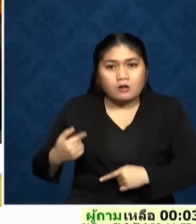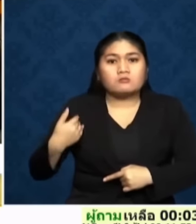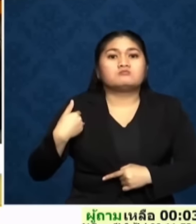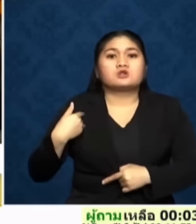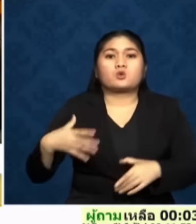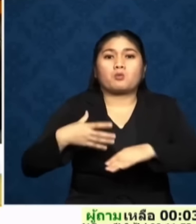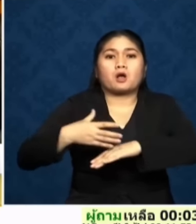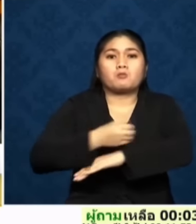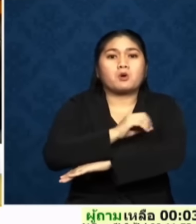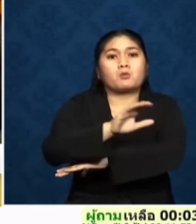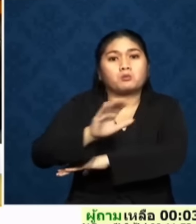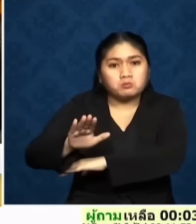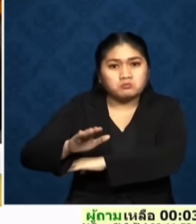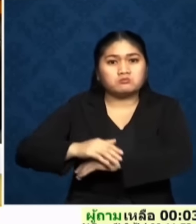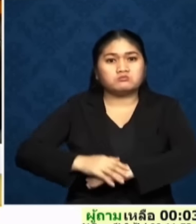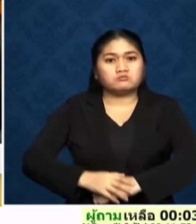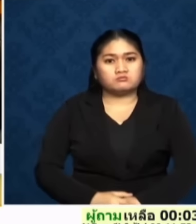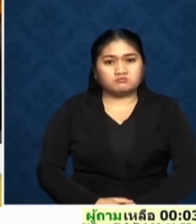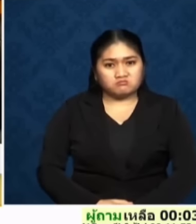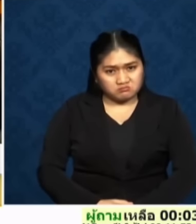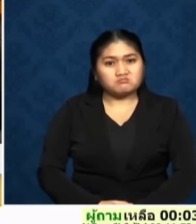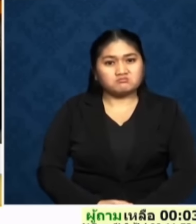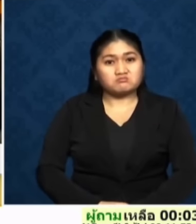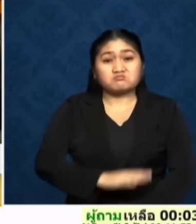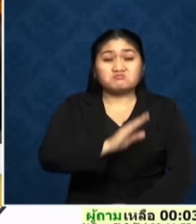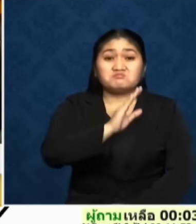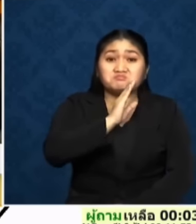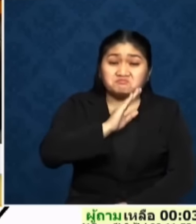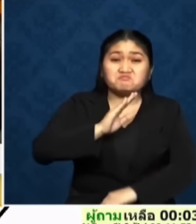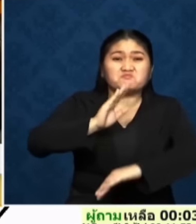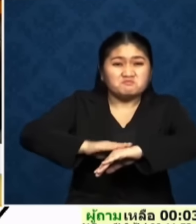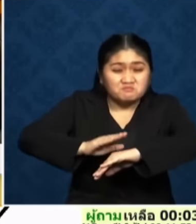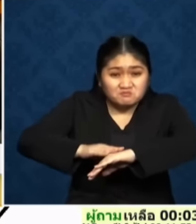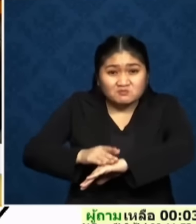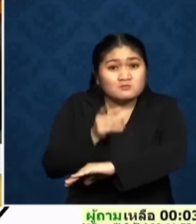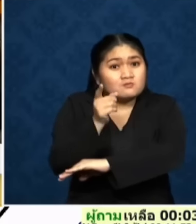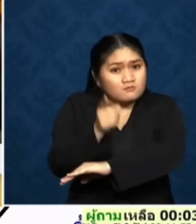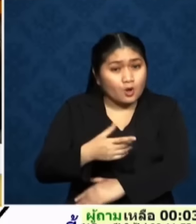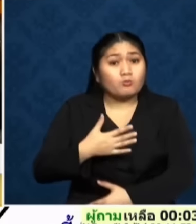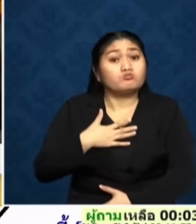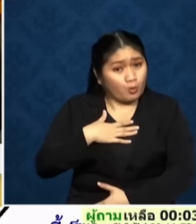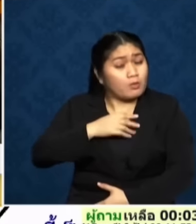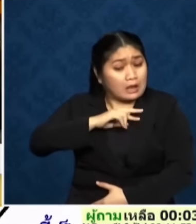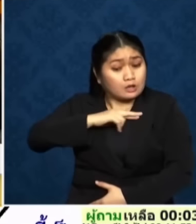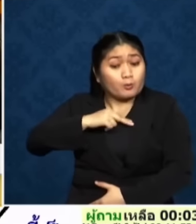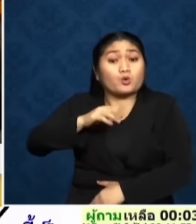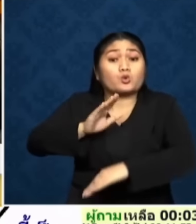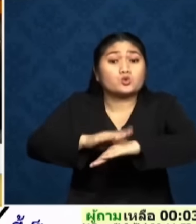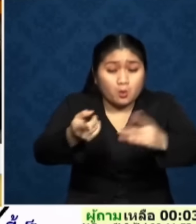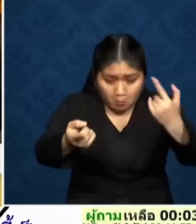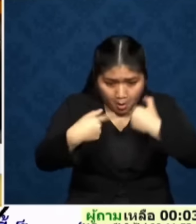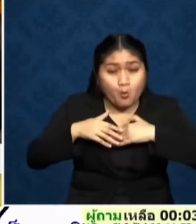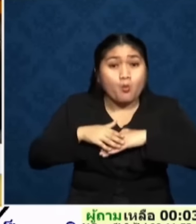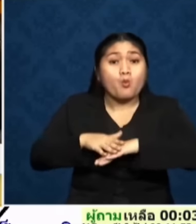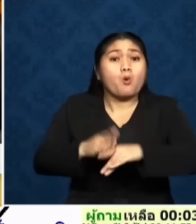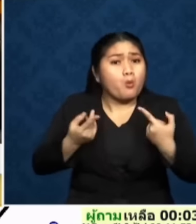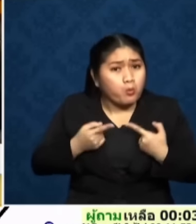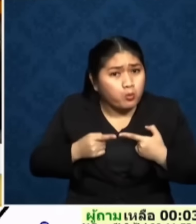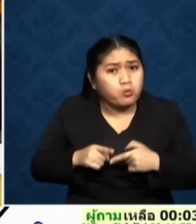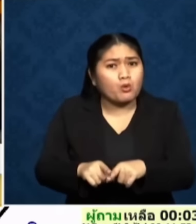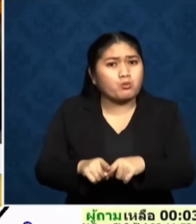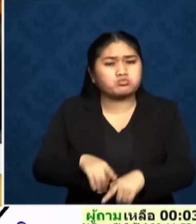การเมืองของท่านนะครับเพราะนั้นถ้าจะชวนจริงๆผมต้องเป็นคนชวนท่านครับชวนมาอยู่ร่วมกันมาแสวงจุดร่วมกันอย่าไ